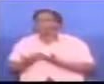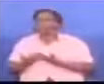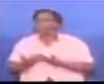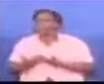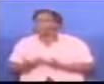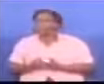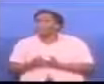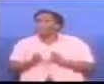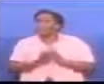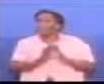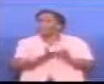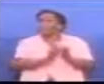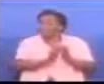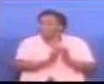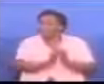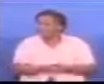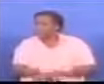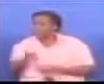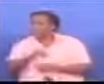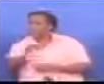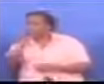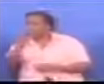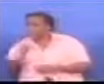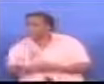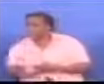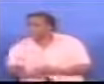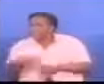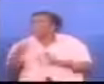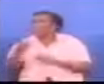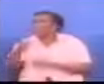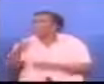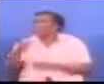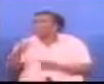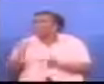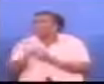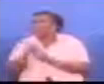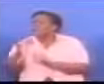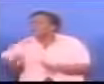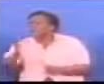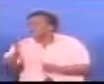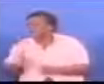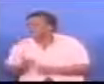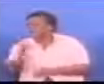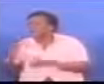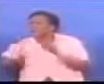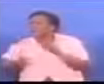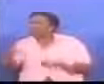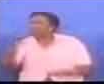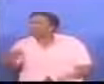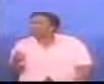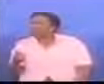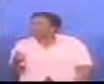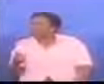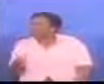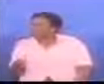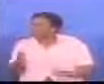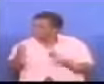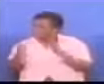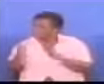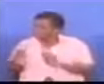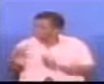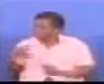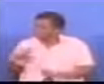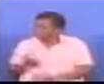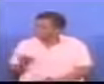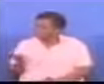tumeweka kwenye Stiegler's, na kwenyewe tunakwenda. Mwisho wake itakuwa nini, Mheshimiwa Waziri?